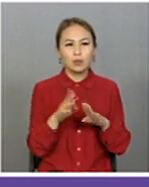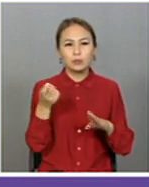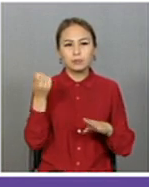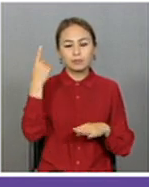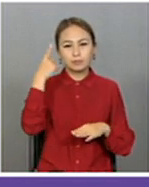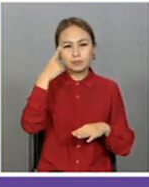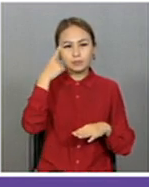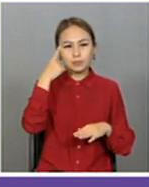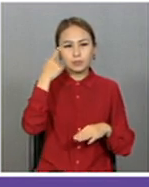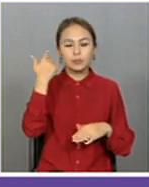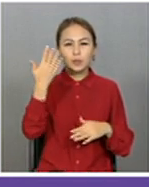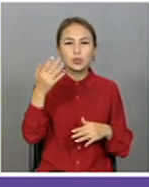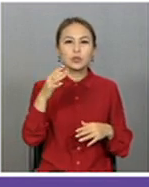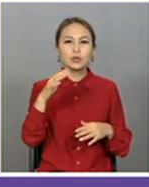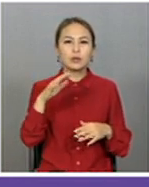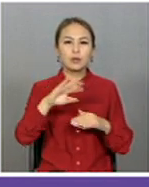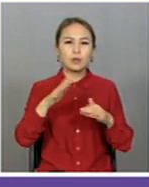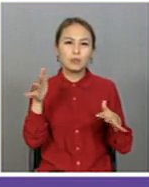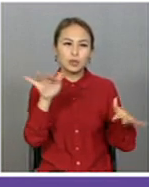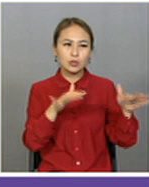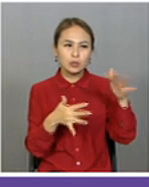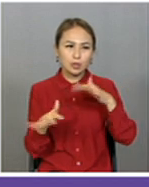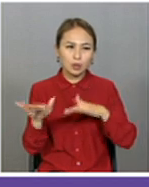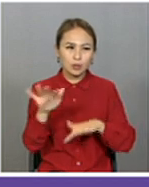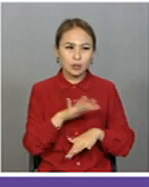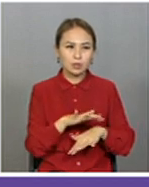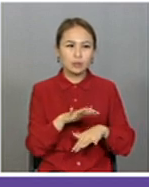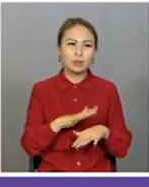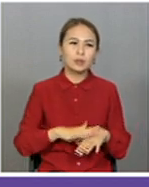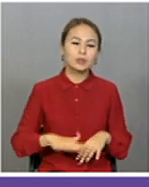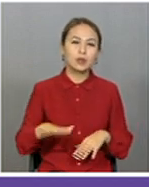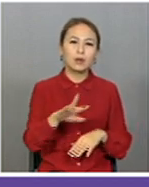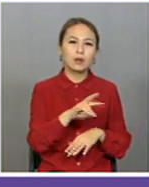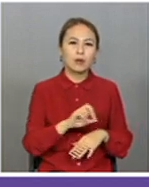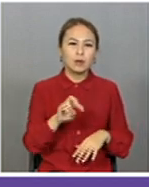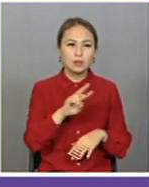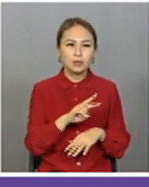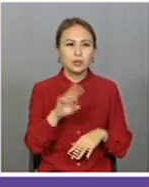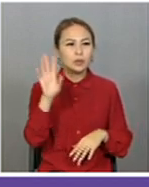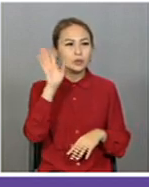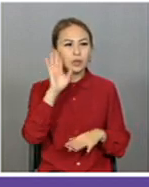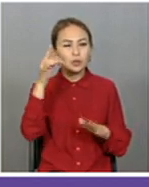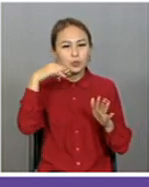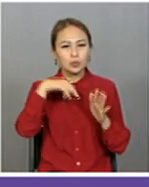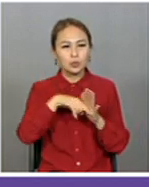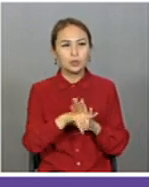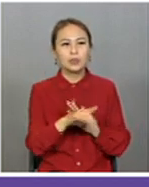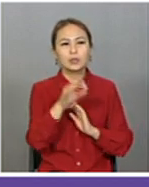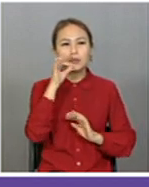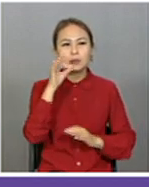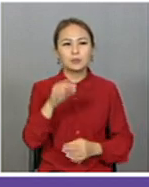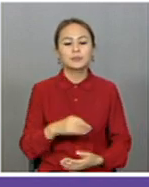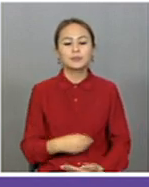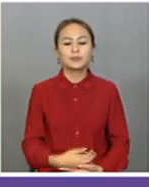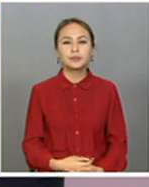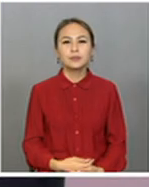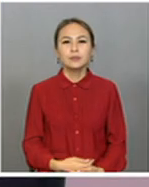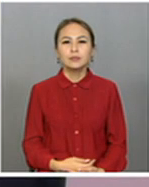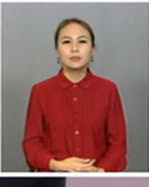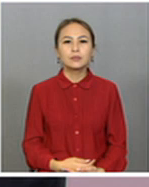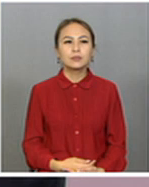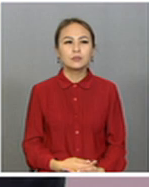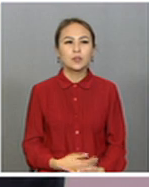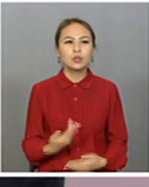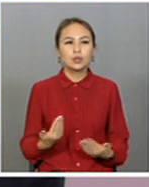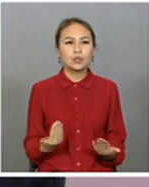да, ол мұзды таулар, мұз алаңы, оның астындағы су, деді.